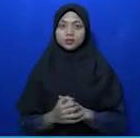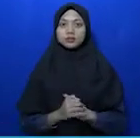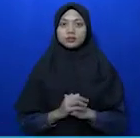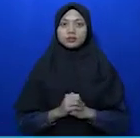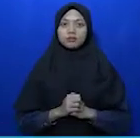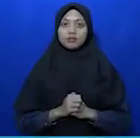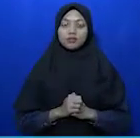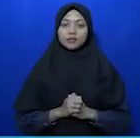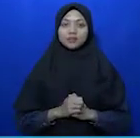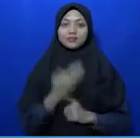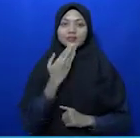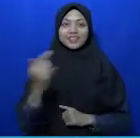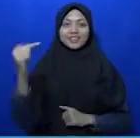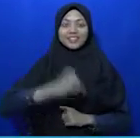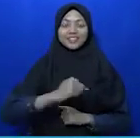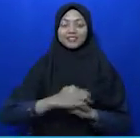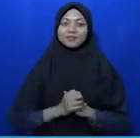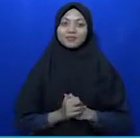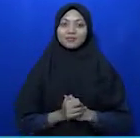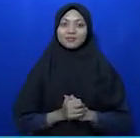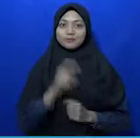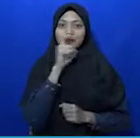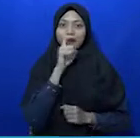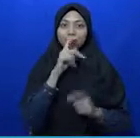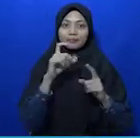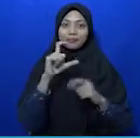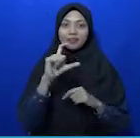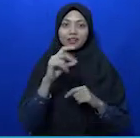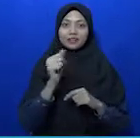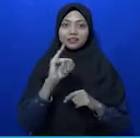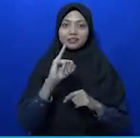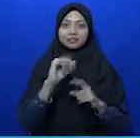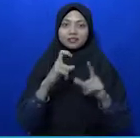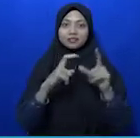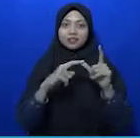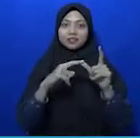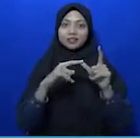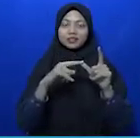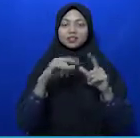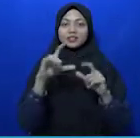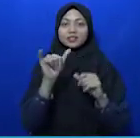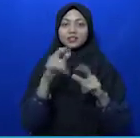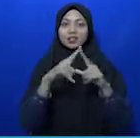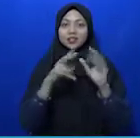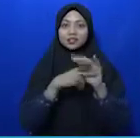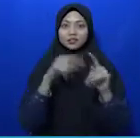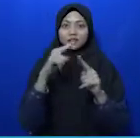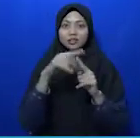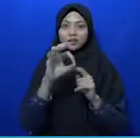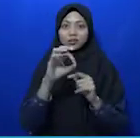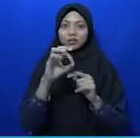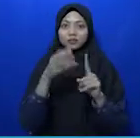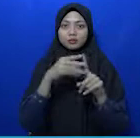ya, selamat datang juga Pak Kristianto Wisono, selamat bergabung pada forum kita. Pak